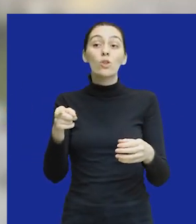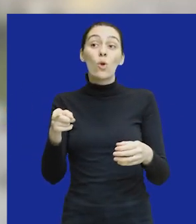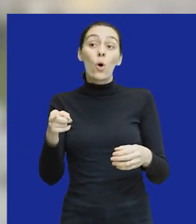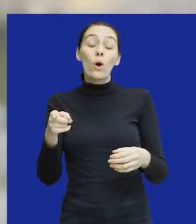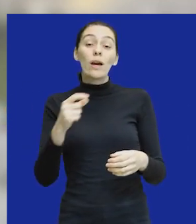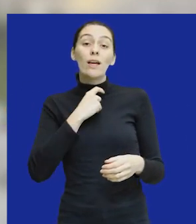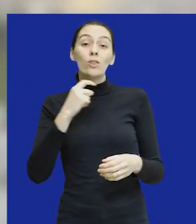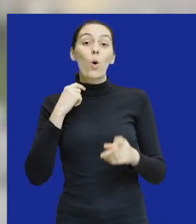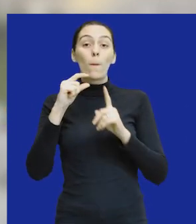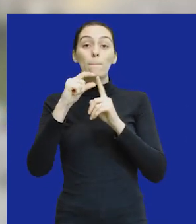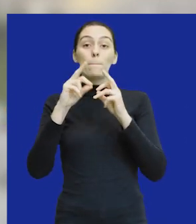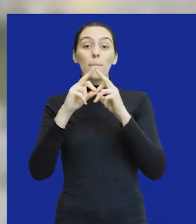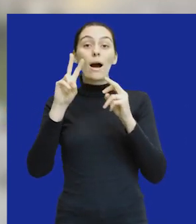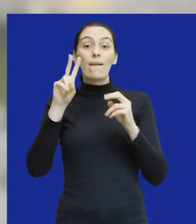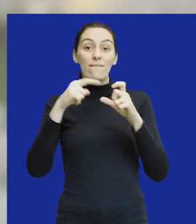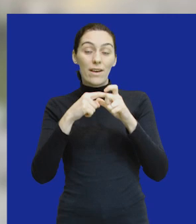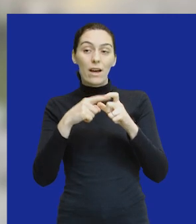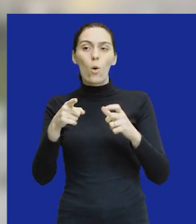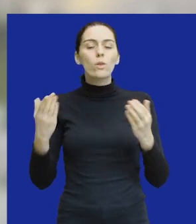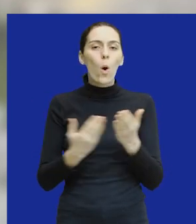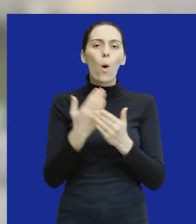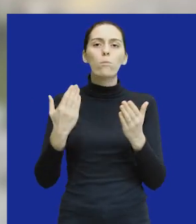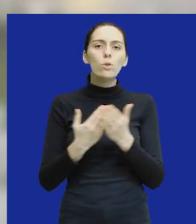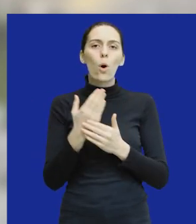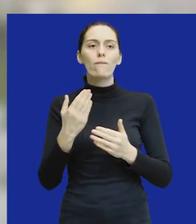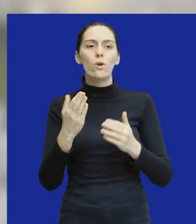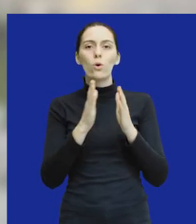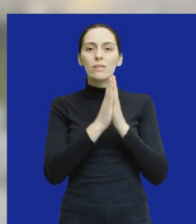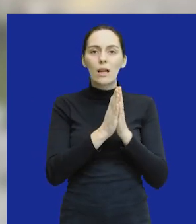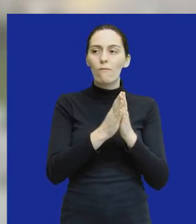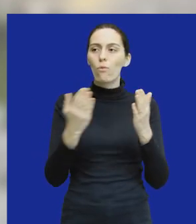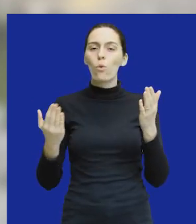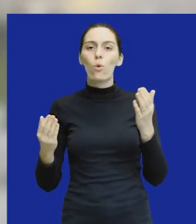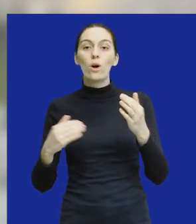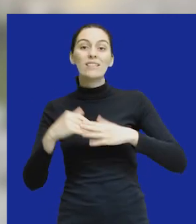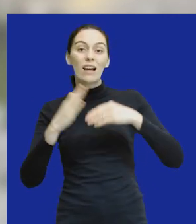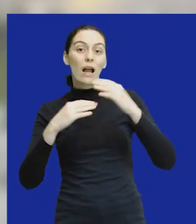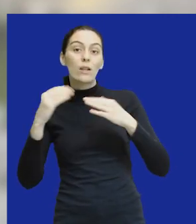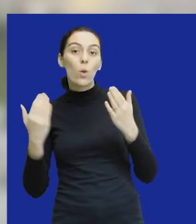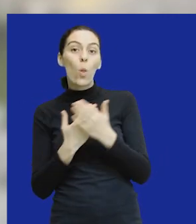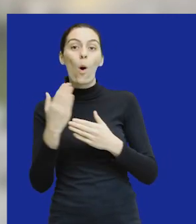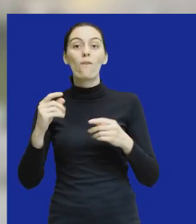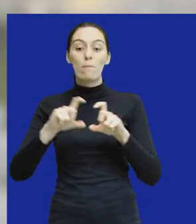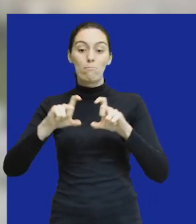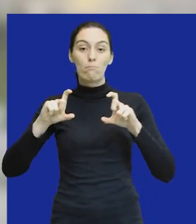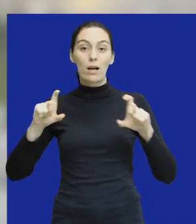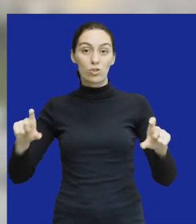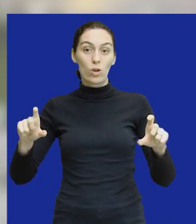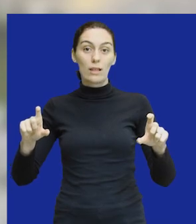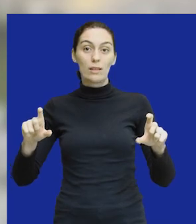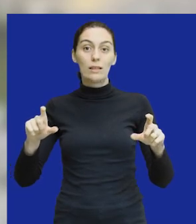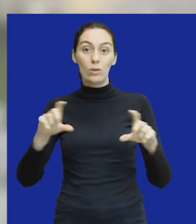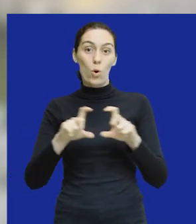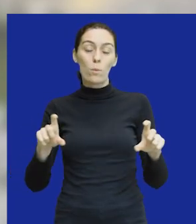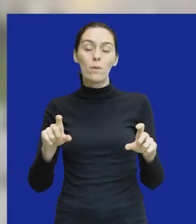koji je na kraju i obnovio staru župnu kapelicu, sagradio moderni pastoralni centar koji danas je zaista